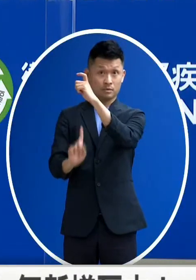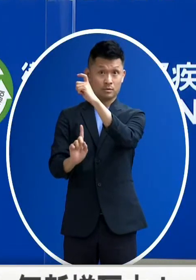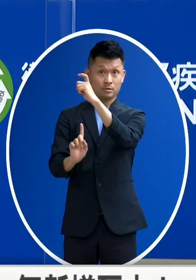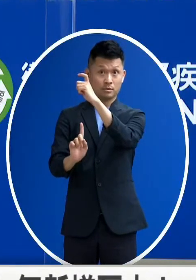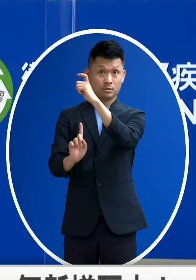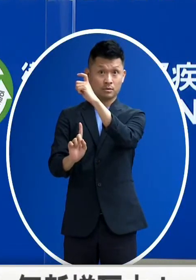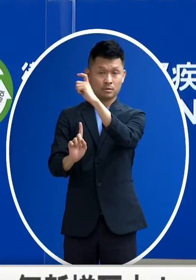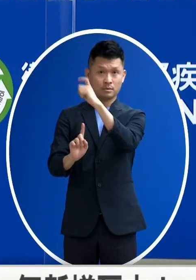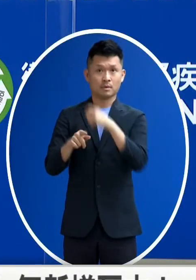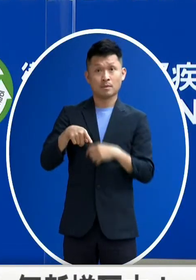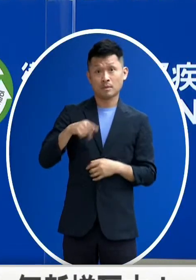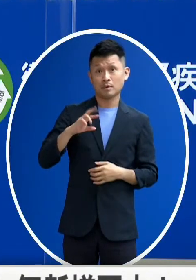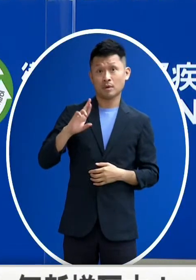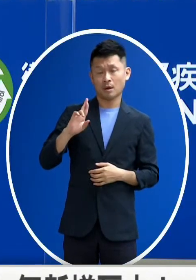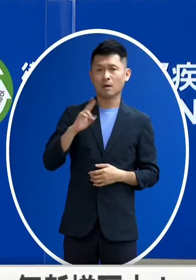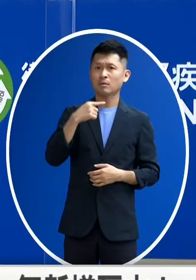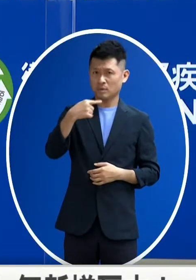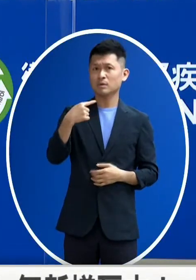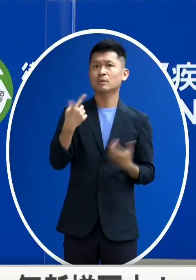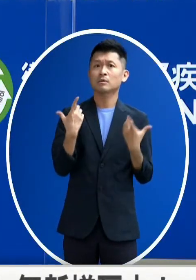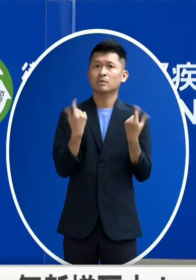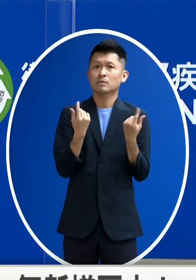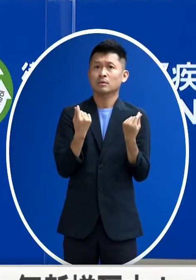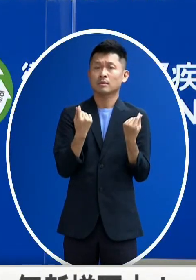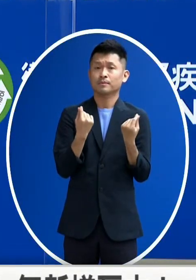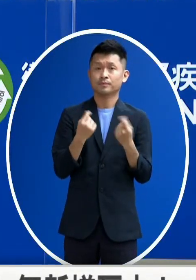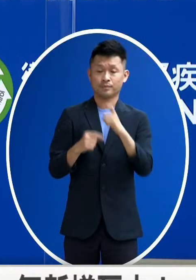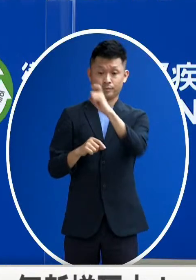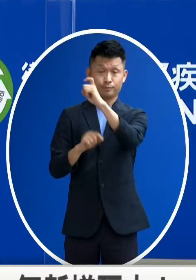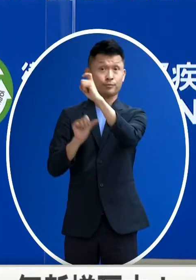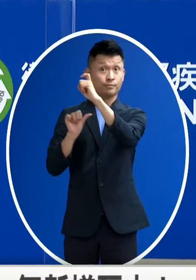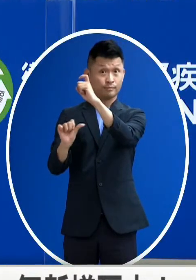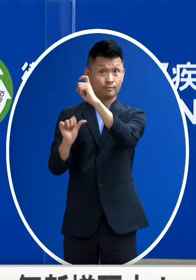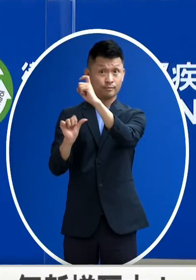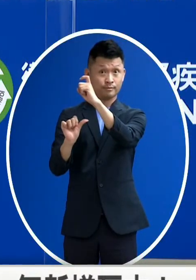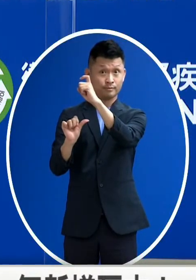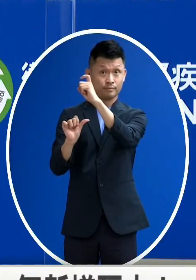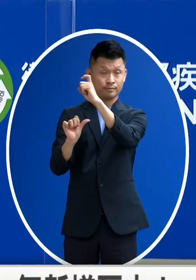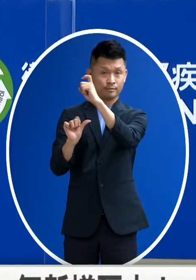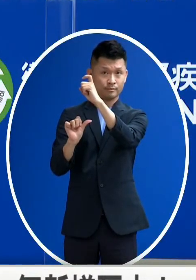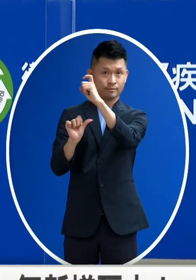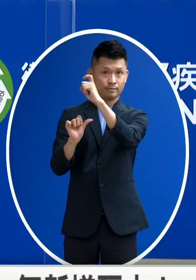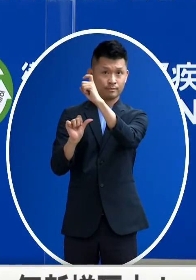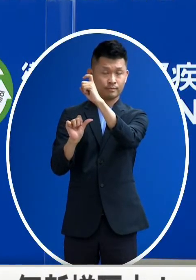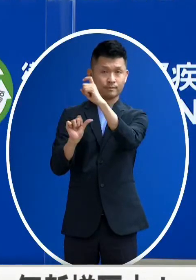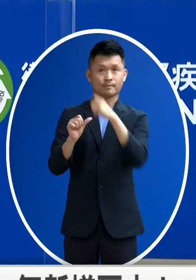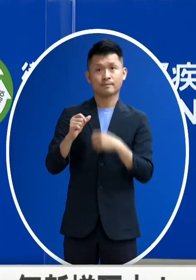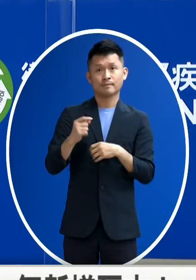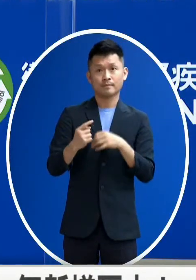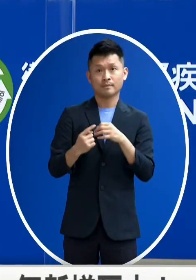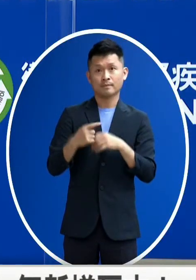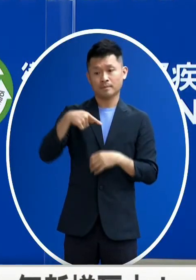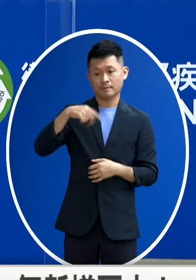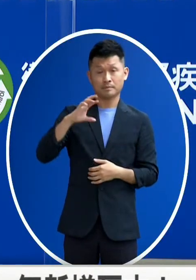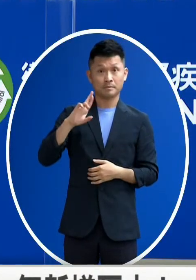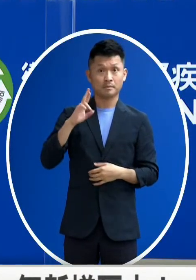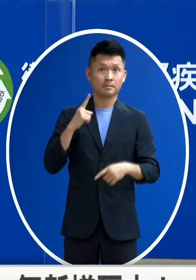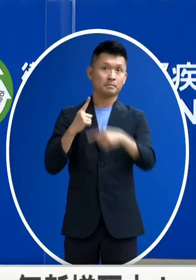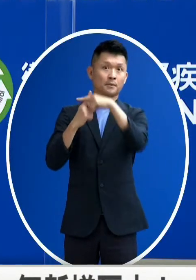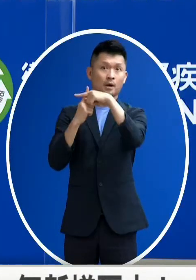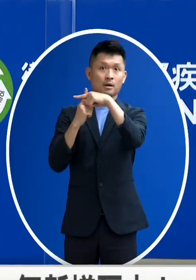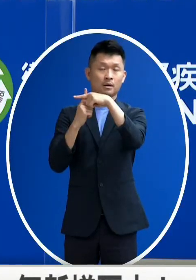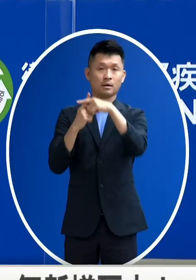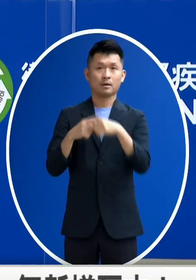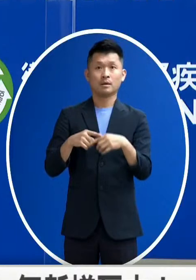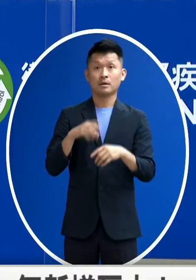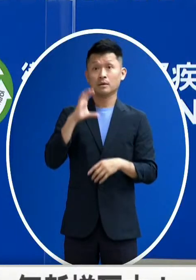10月份的10月1号，他有 PCR 裁剪也是阴性那到10月5号的 PCR， 才变阳性。那 CD 值